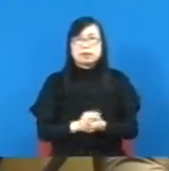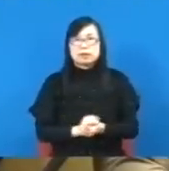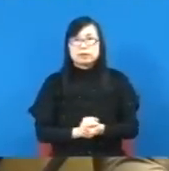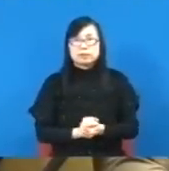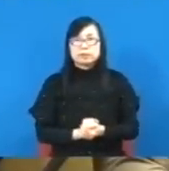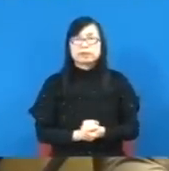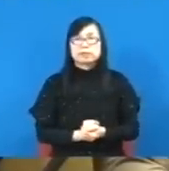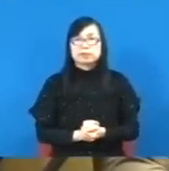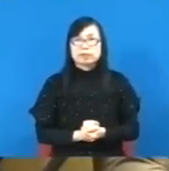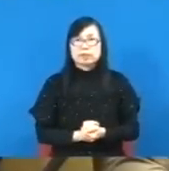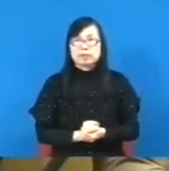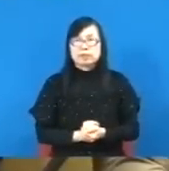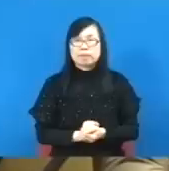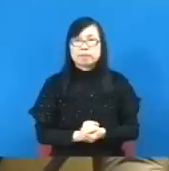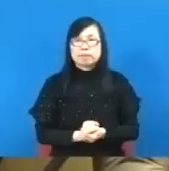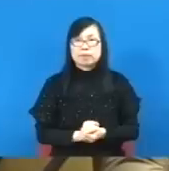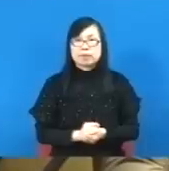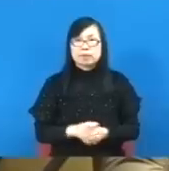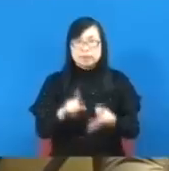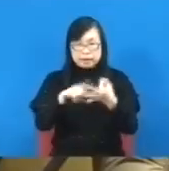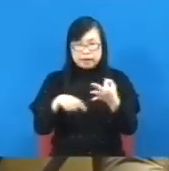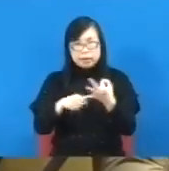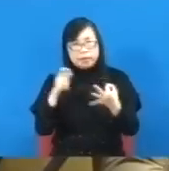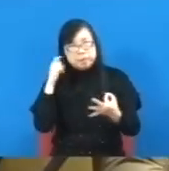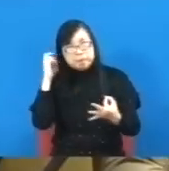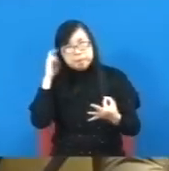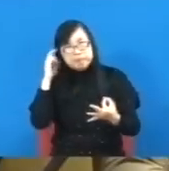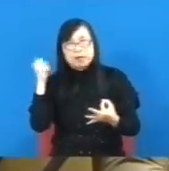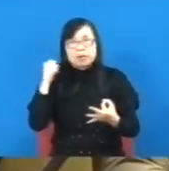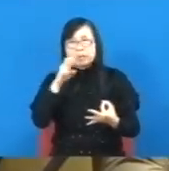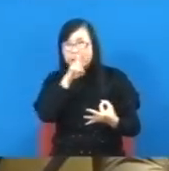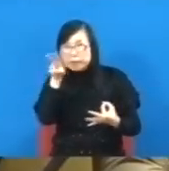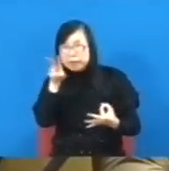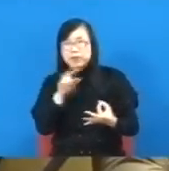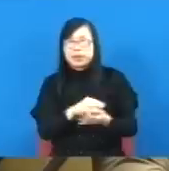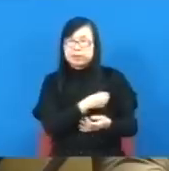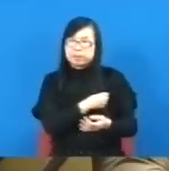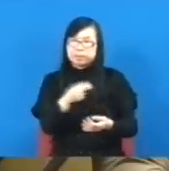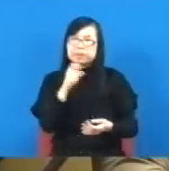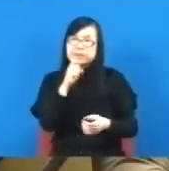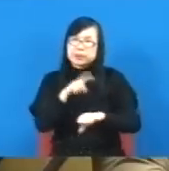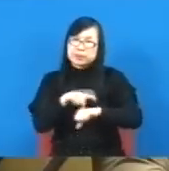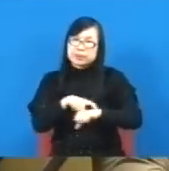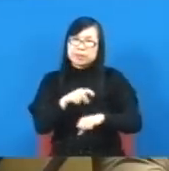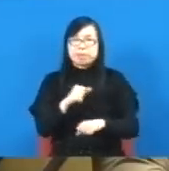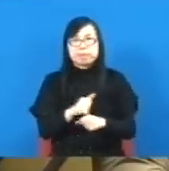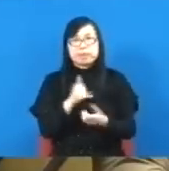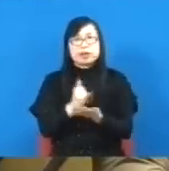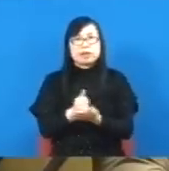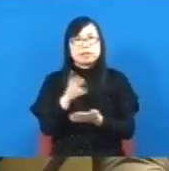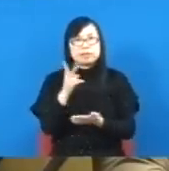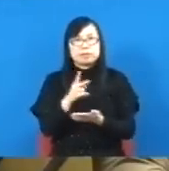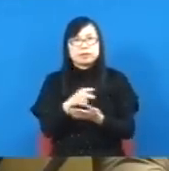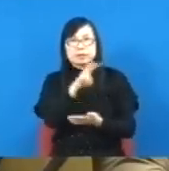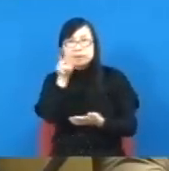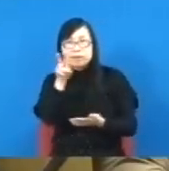個。係嘛？所以李克強，我觀察咗佢，因為嗰日我得閒嗰頭禮拜日， 你又睇直播， 啱起身啊，擔住口煙睇下佢講咩。